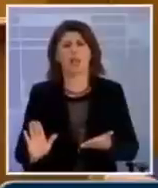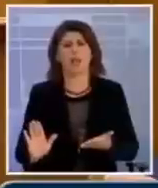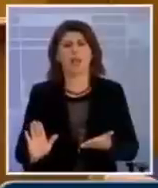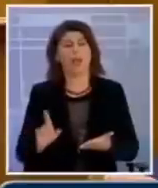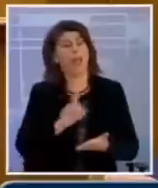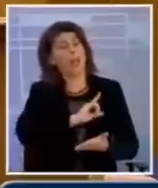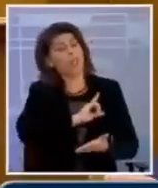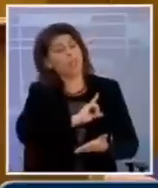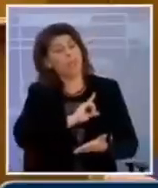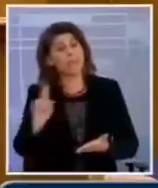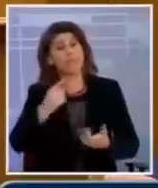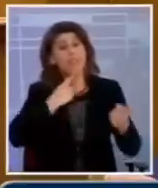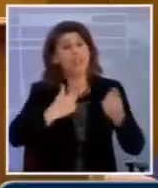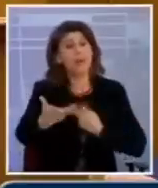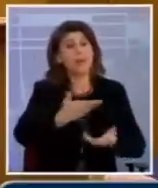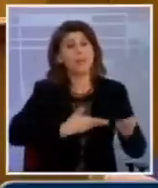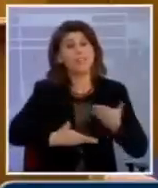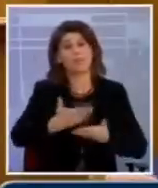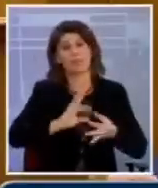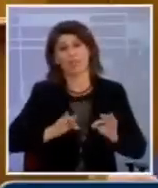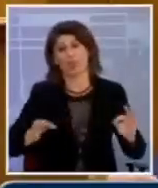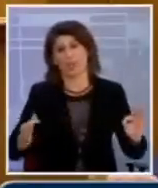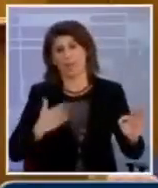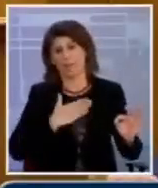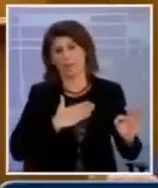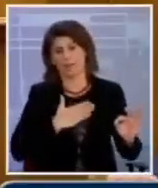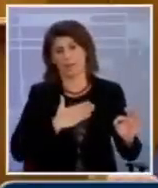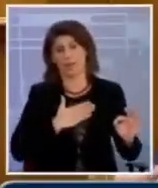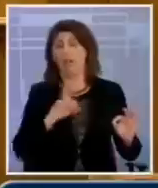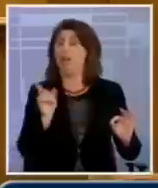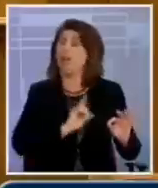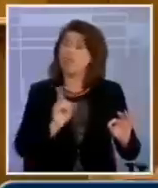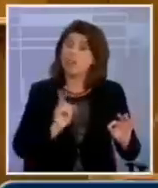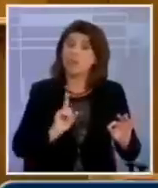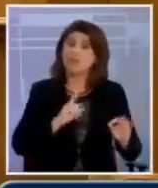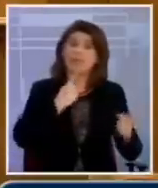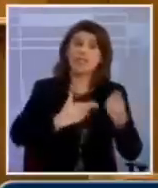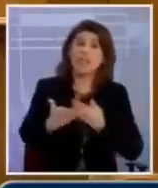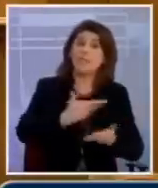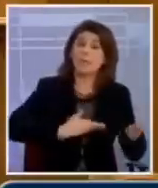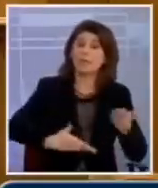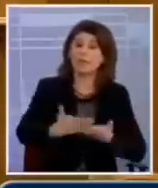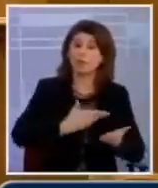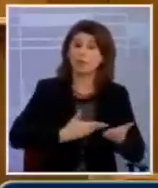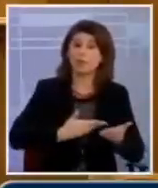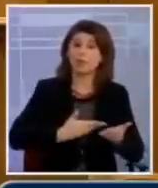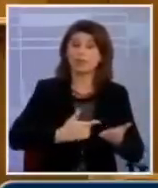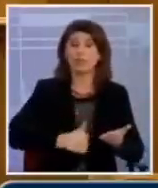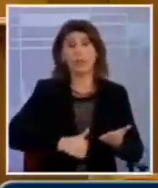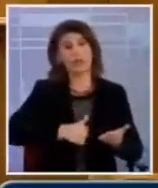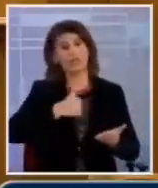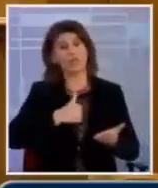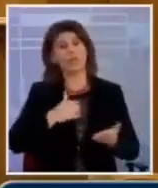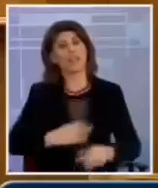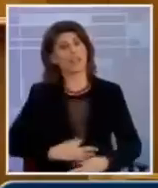Δεν πρόκειται να διαπραγματευτούμε την ιστορία μας. Δεν πρόκειται να διαπραγματευτούμε την περηφάνεια και